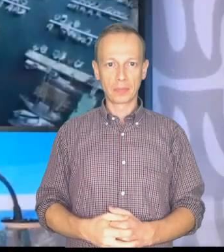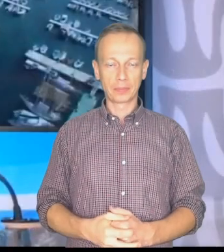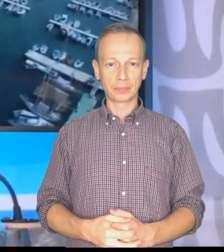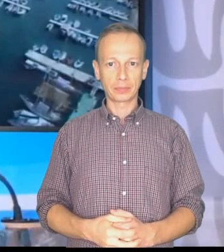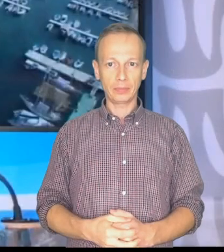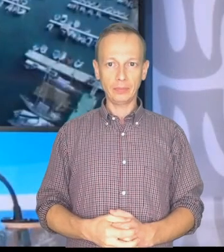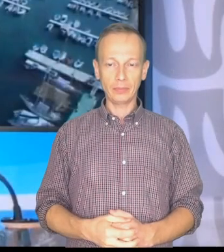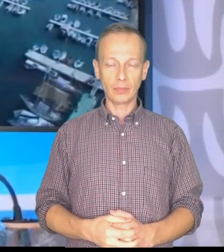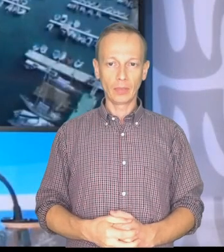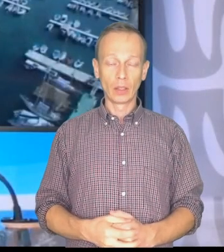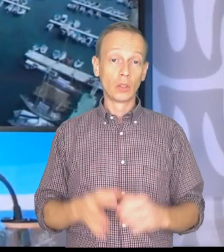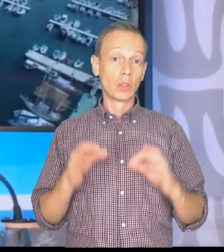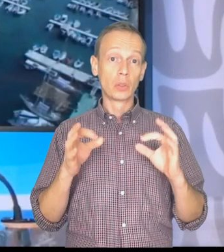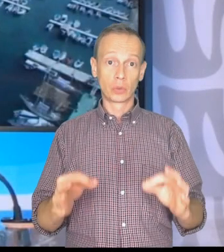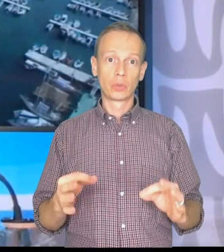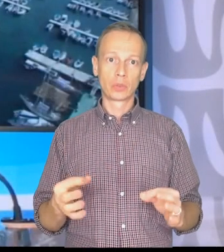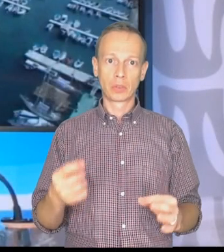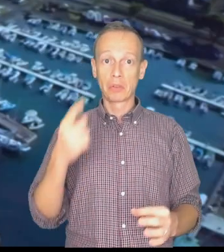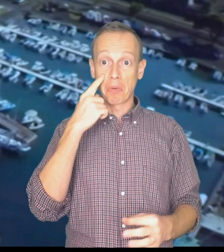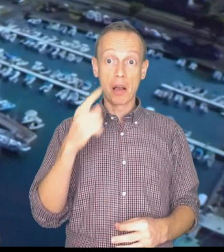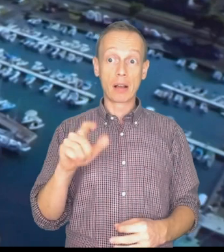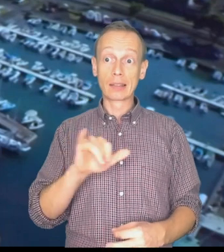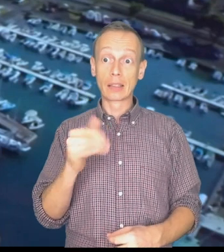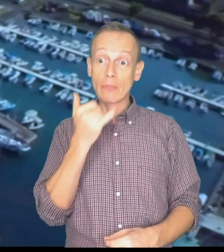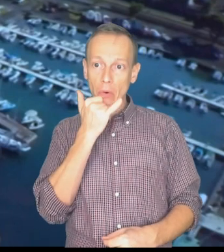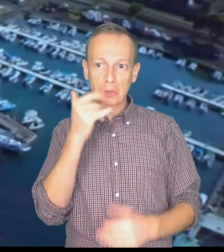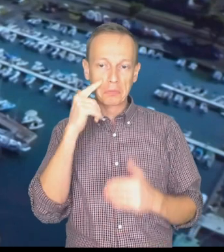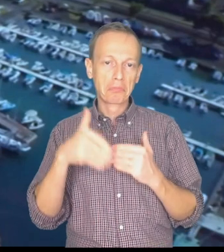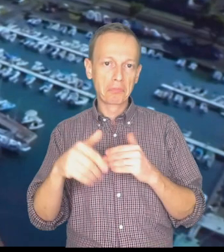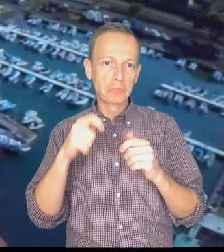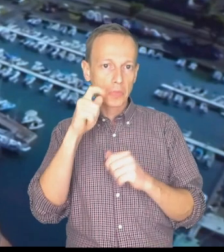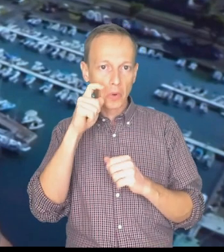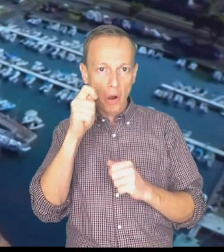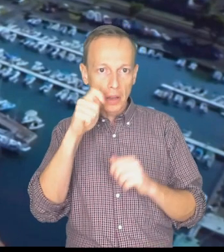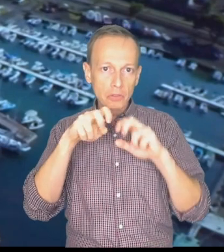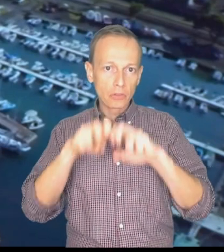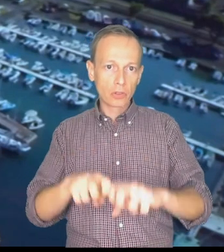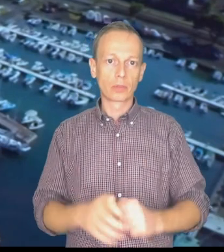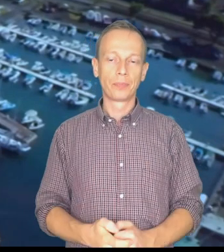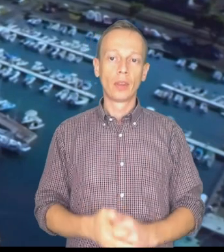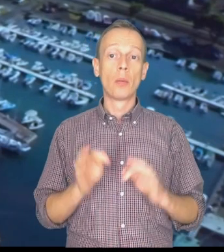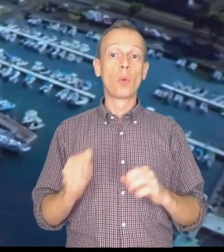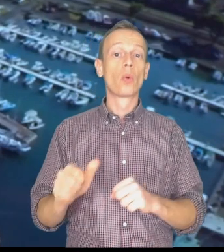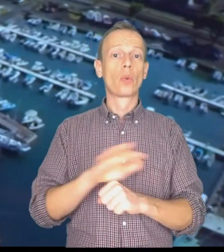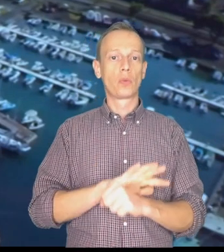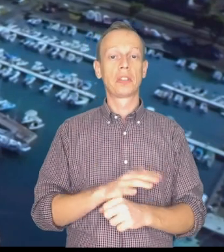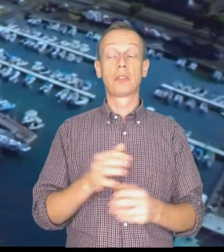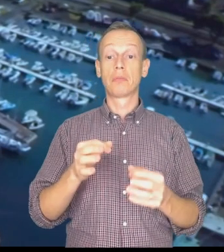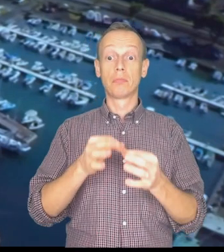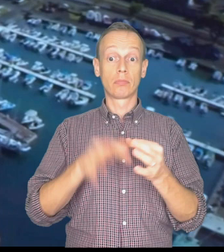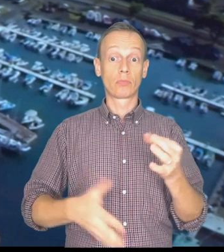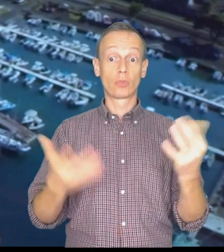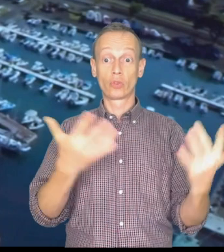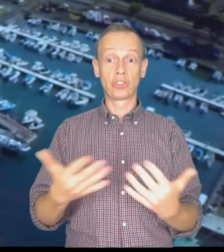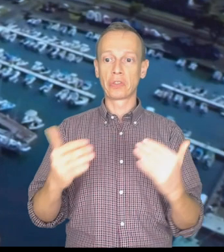Voilà, une enquête est ouverte pour déterminer les responsabilités. Au chapitre sanitaire, maintenant, le bilan du Covid en Polynésie se